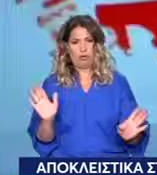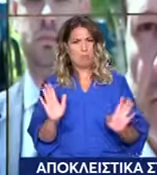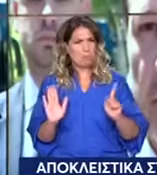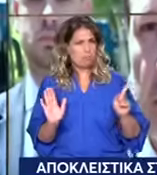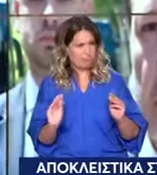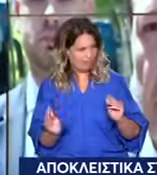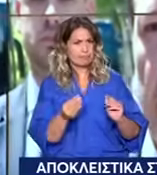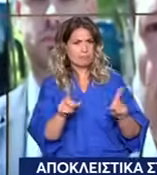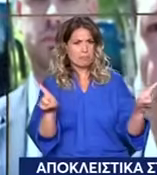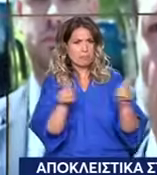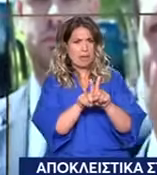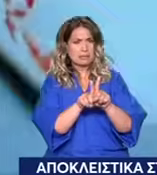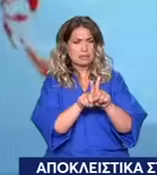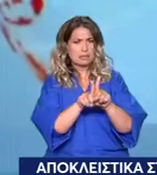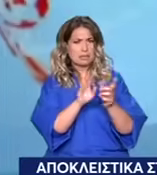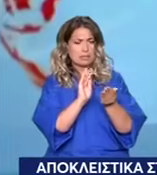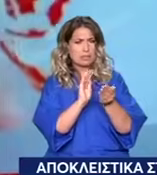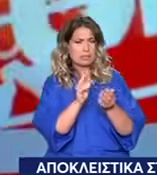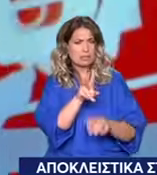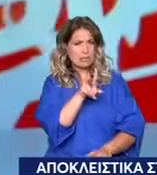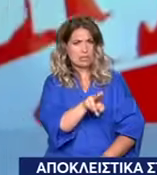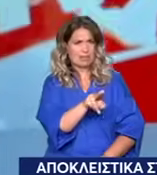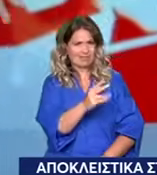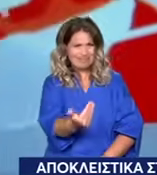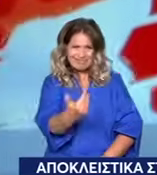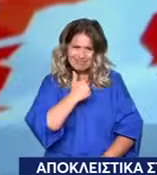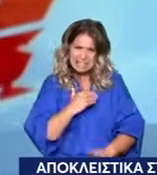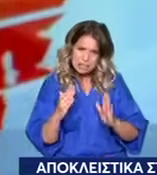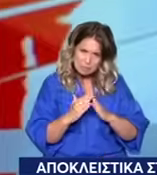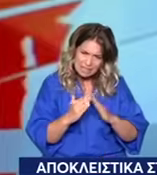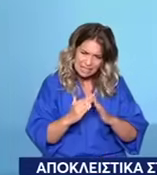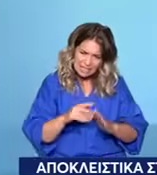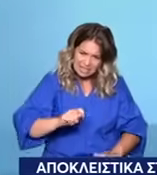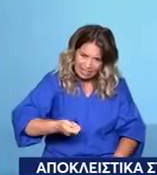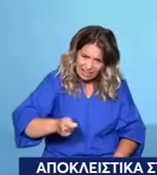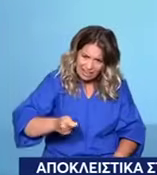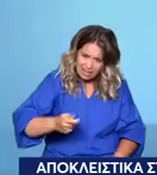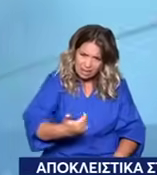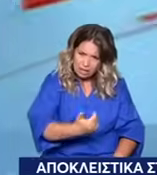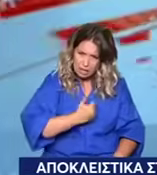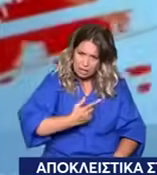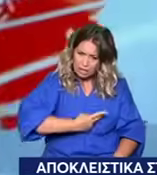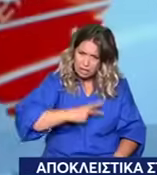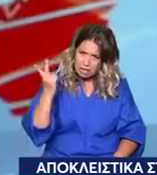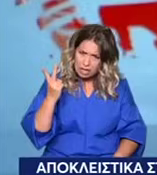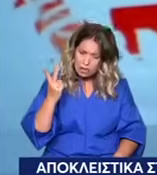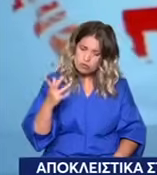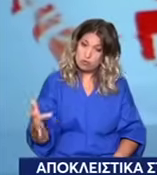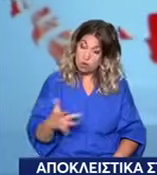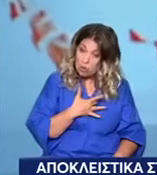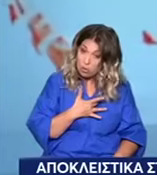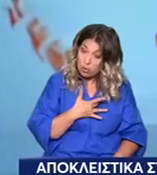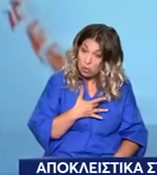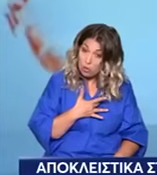υπόθεση, δεν είναι στην ομάδα των υπερασπιστών του Λίτρα, τον είδα να μπαίνει μαζί με την κόρη από τον πρώτο γάμο και την πρώην σύζυγο με